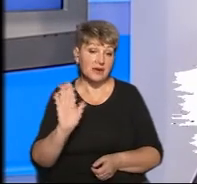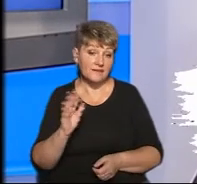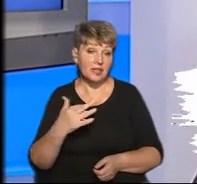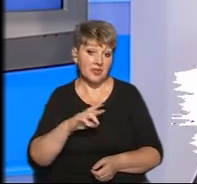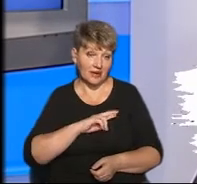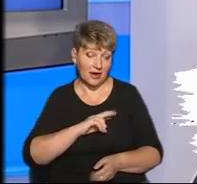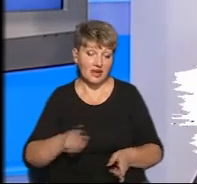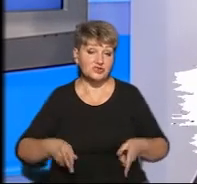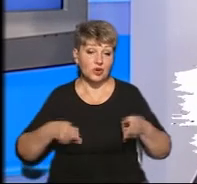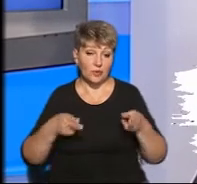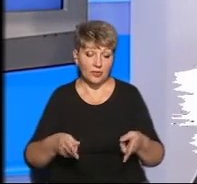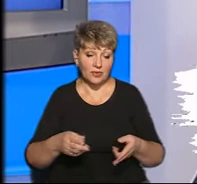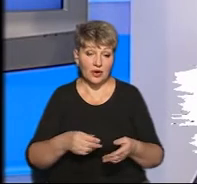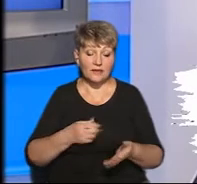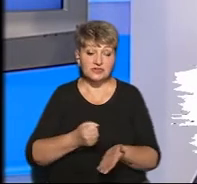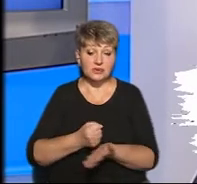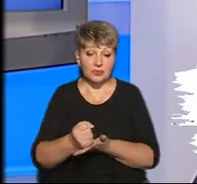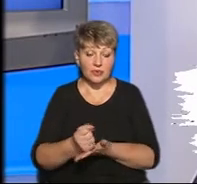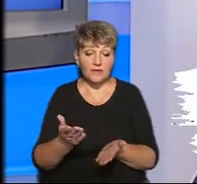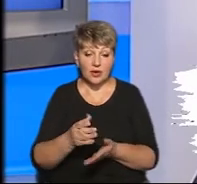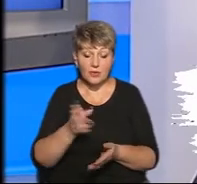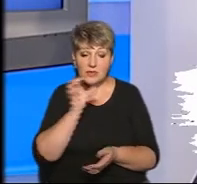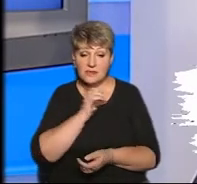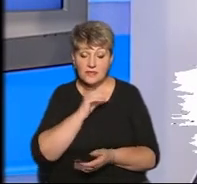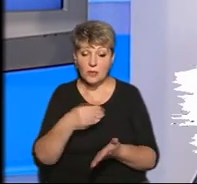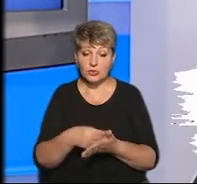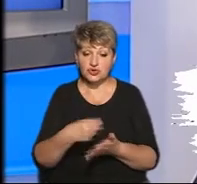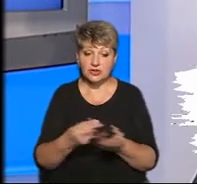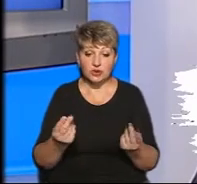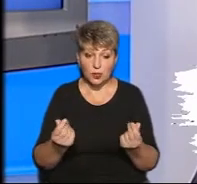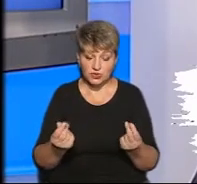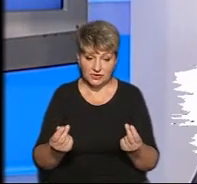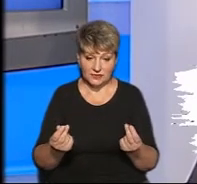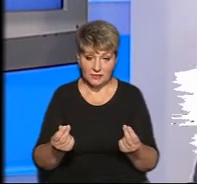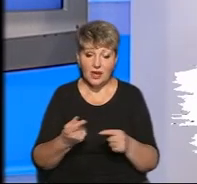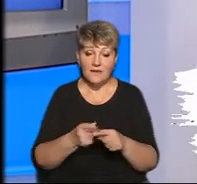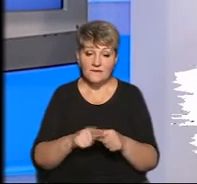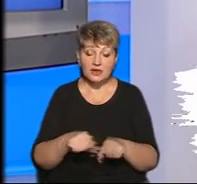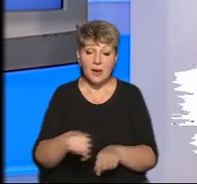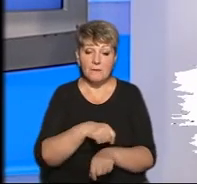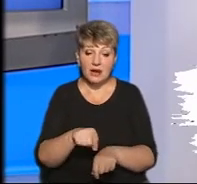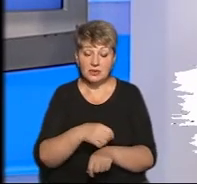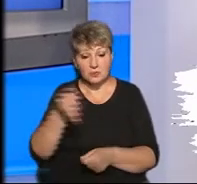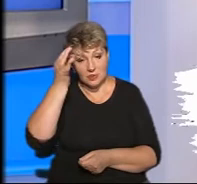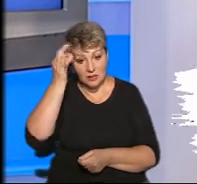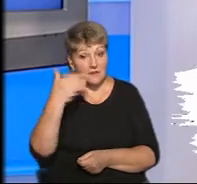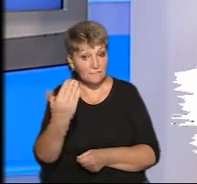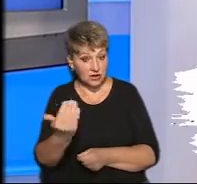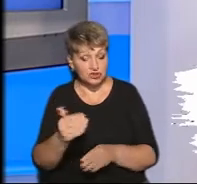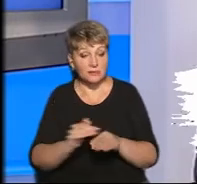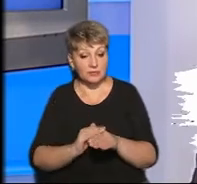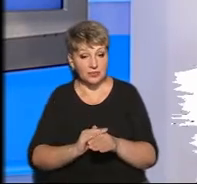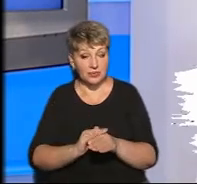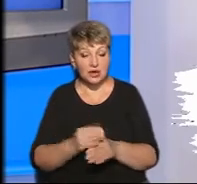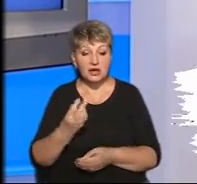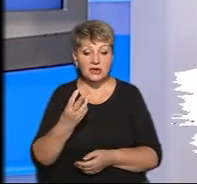криміналом», кого з кандидатів у депутати підозрюють у розкраданнях бюджетних коштів. У цьому матеріалі згадується ваше прізвище,